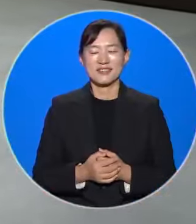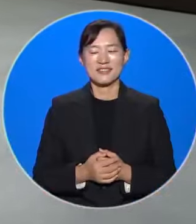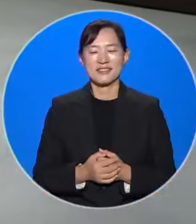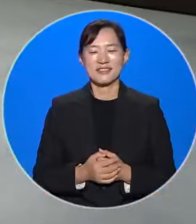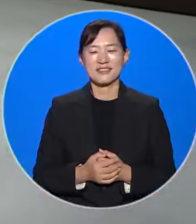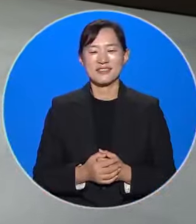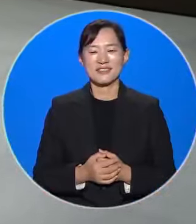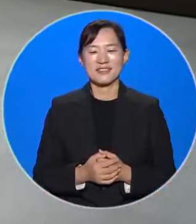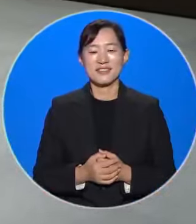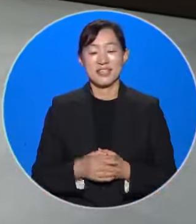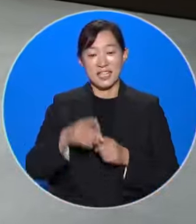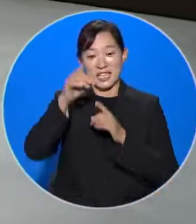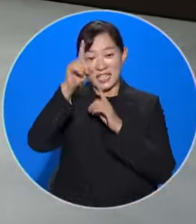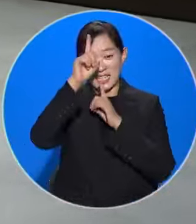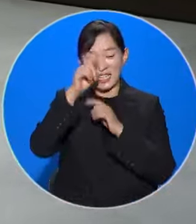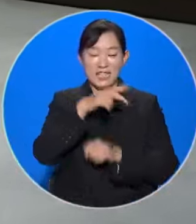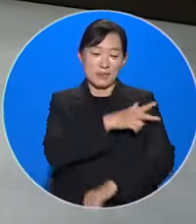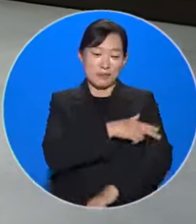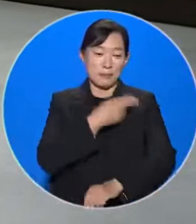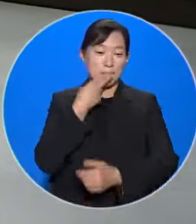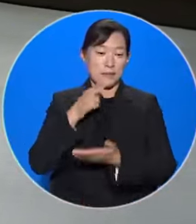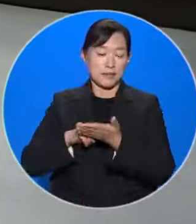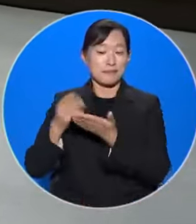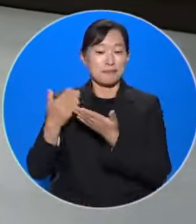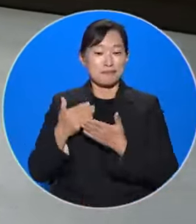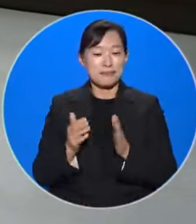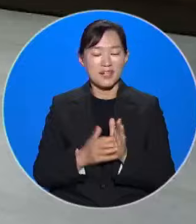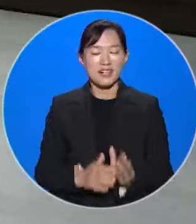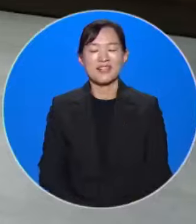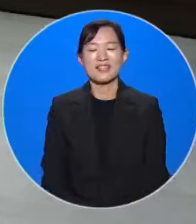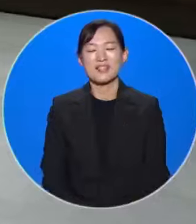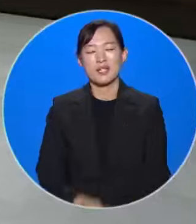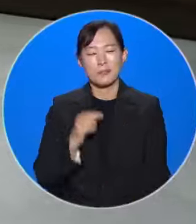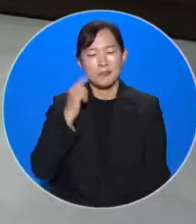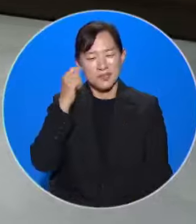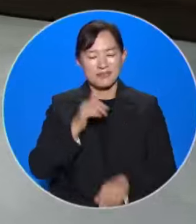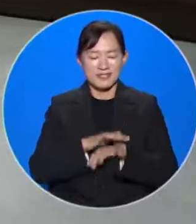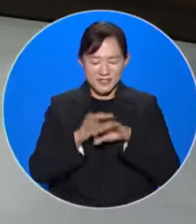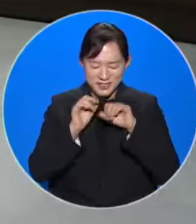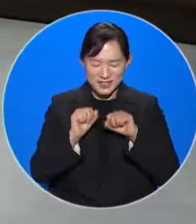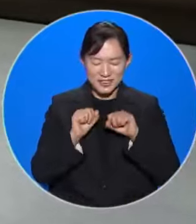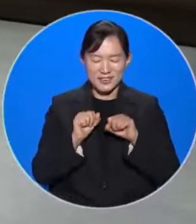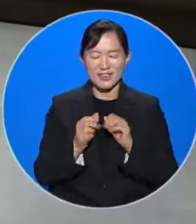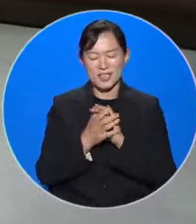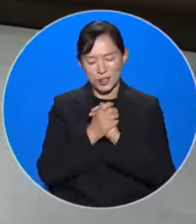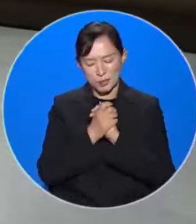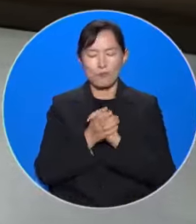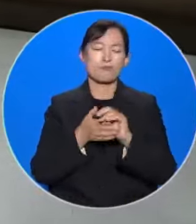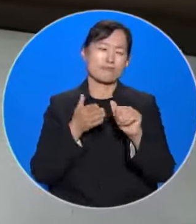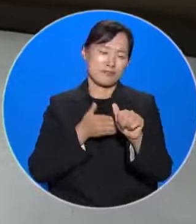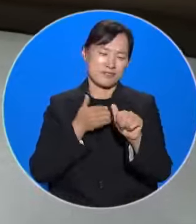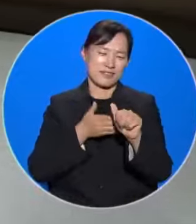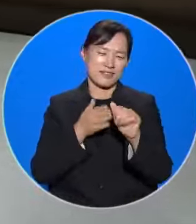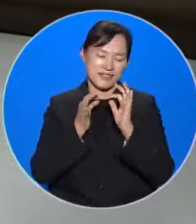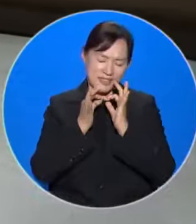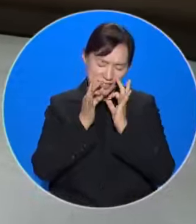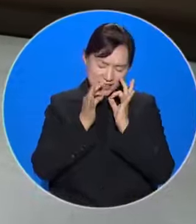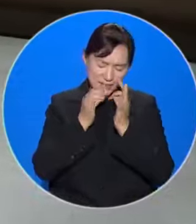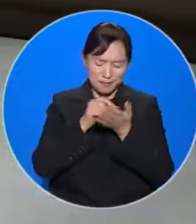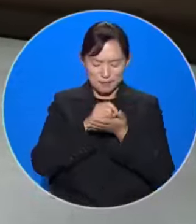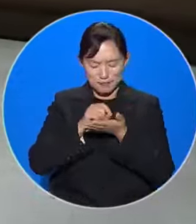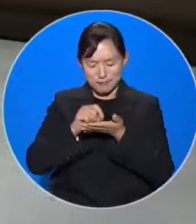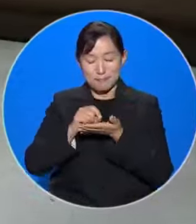네, 이 집사님께서 편지 사연을 보내주셨는데요. 목사님 안녕하세요. 중보기도 부탁드리고자 간절한